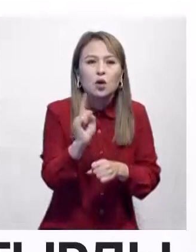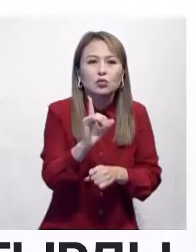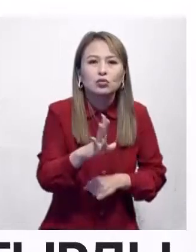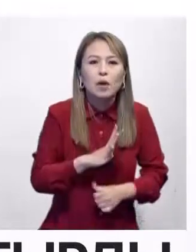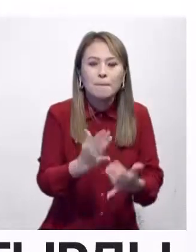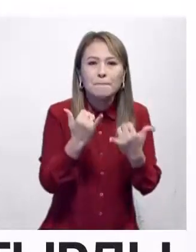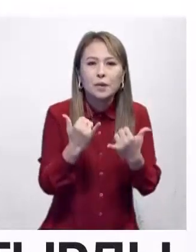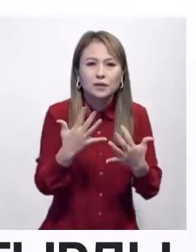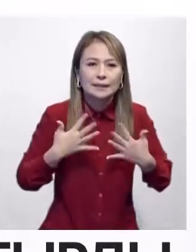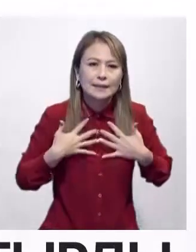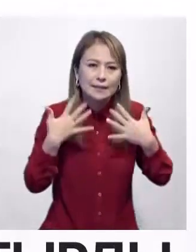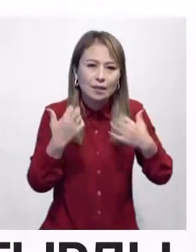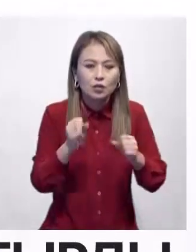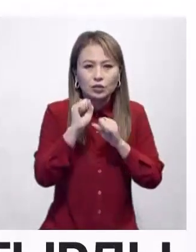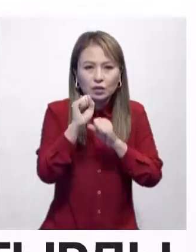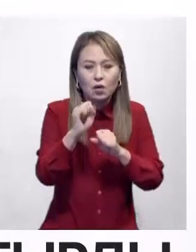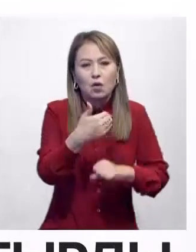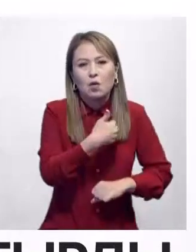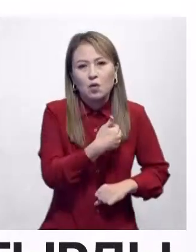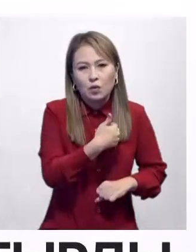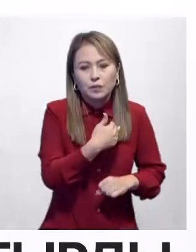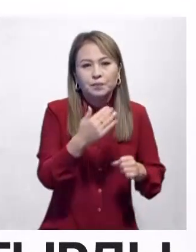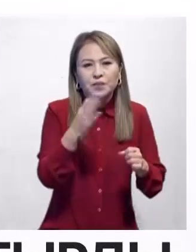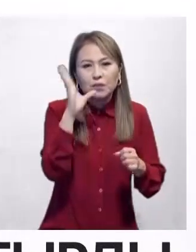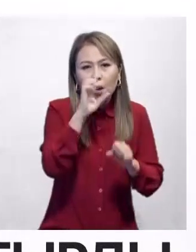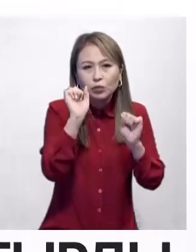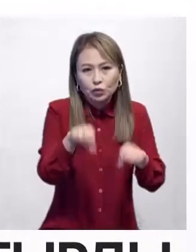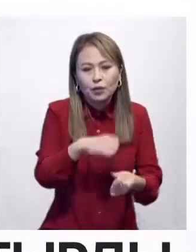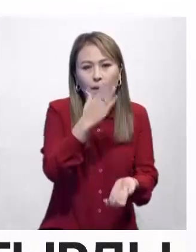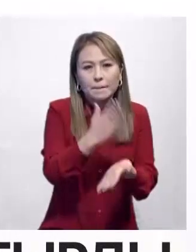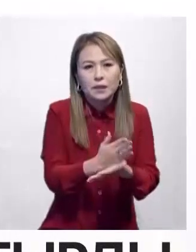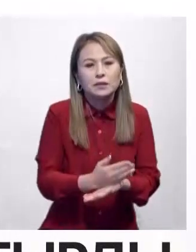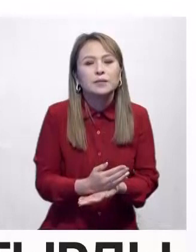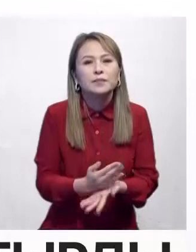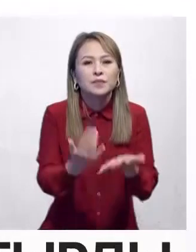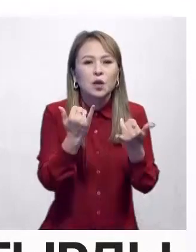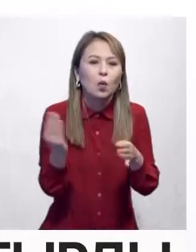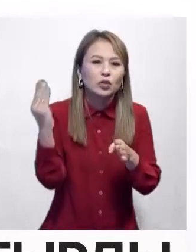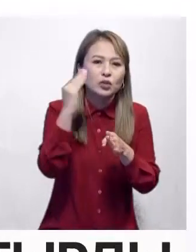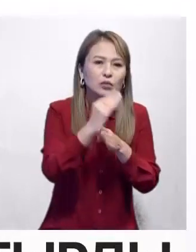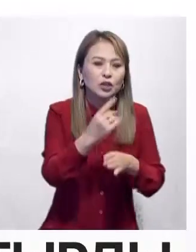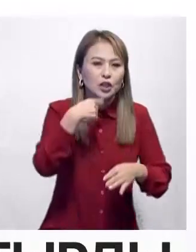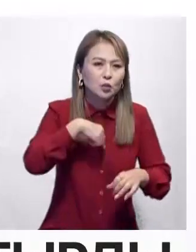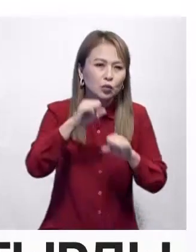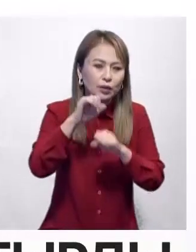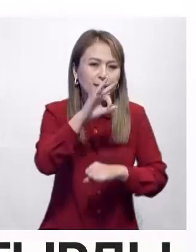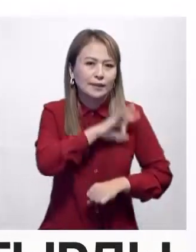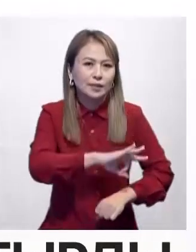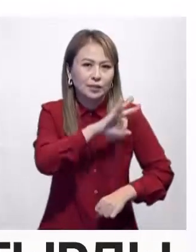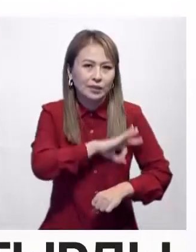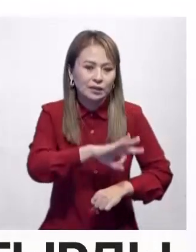біздің балаларымыздың денсаулығын сақтауды қамтамасыз етуге мүмкіндік беретінін айтып кеткім келеді. Қосымша иммундаудың